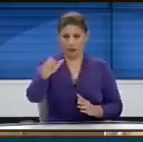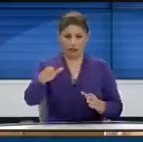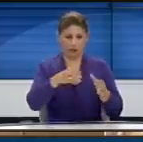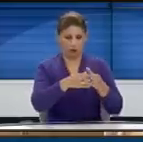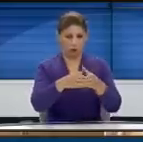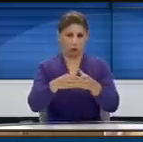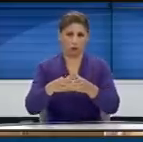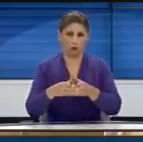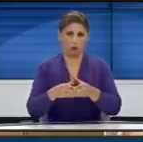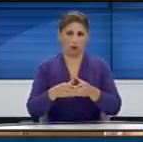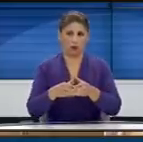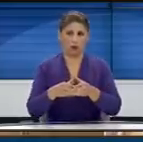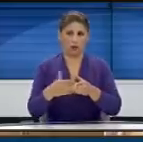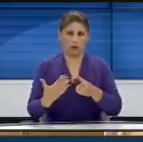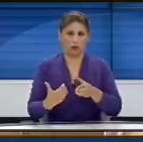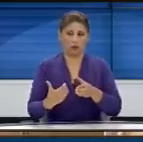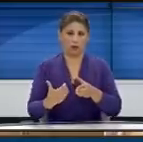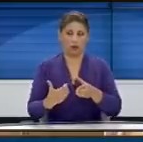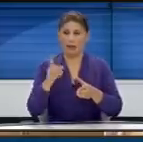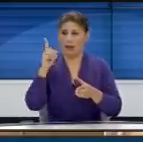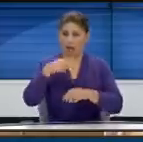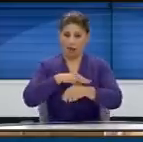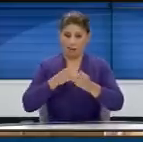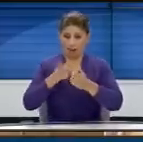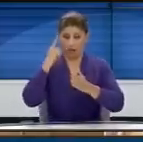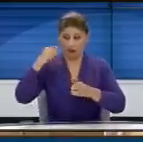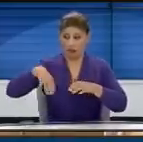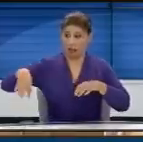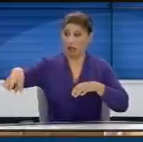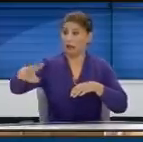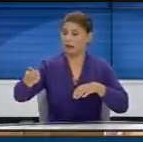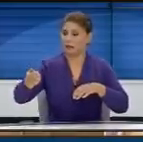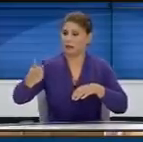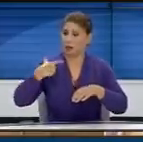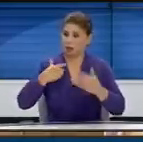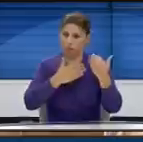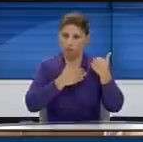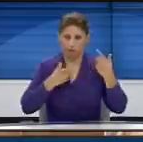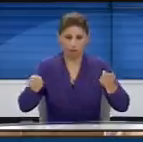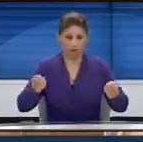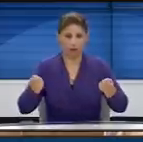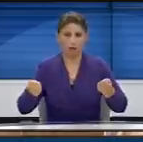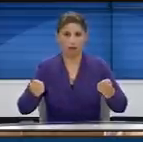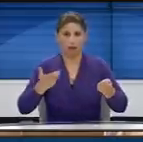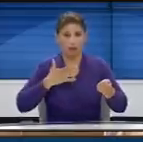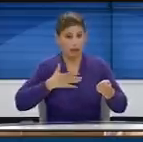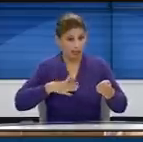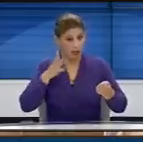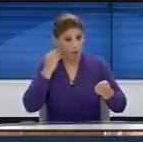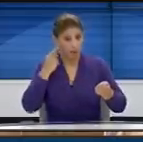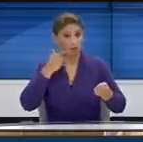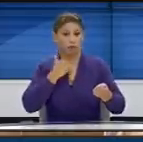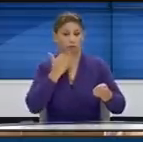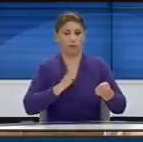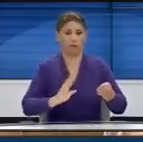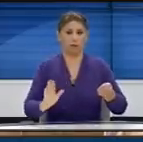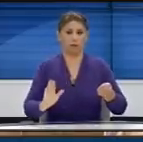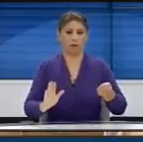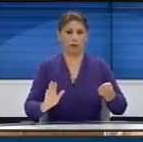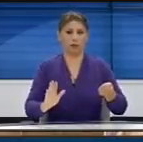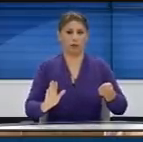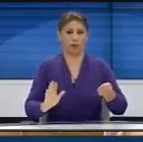κομμάτι του πλοίου, αλλά είναι υπεύθυνος για το πλοίο. Και δεν έχει το δικαίωμα να πει ότι και να θέλω να μάθω δεν μπορώ. Δεν είναι δυνατόν. Μπορεί